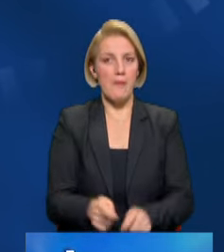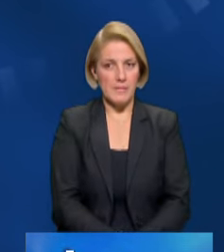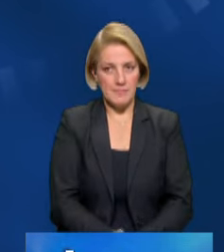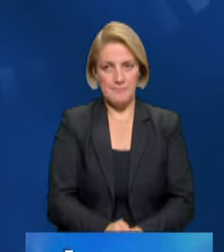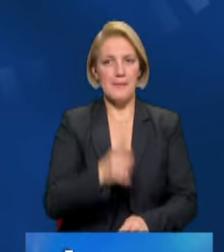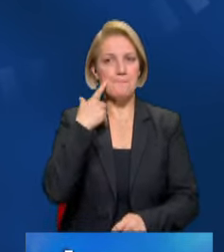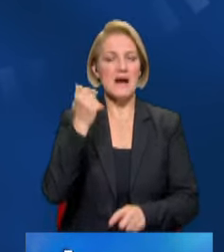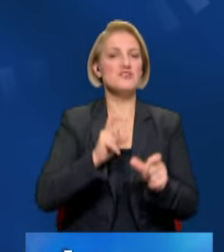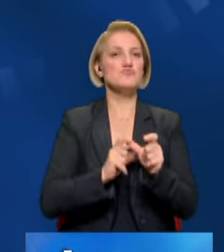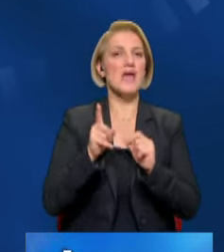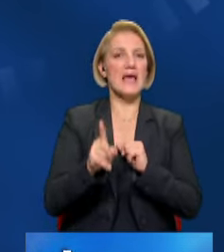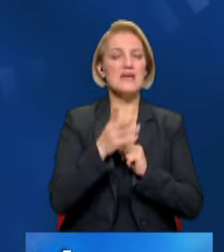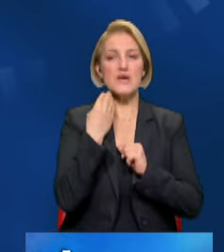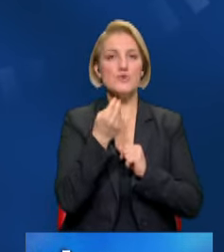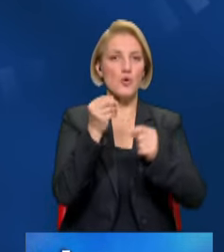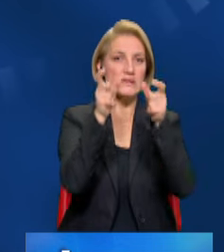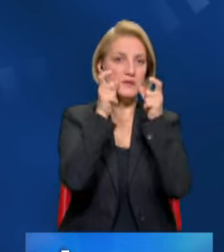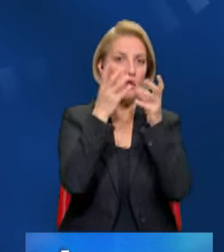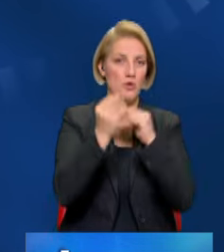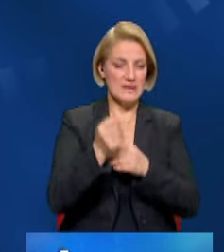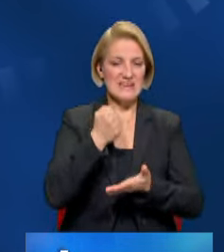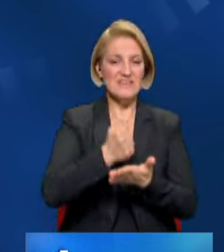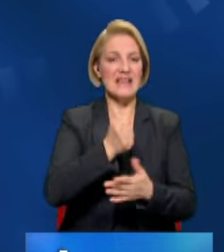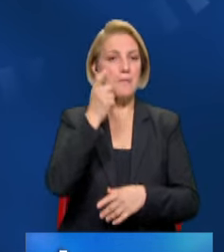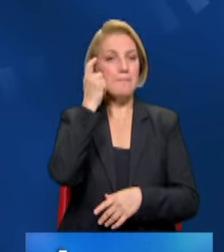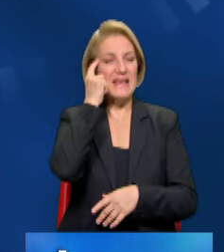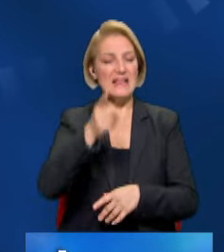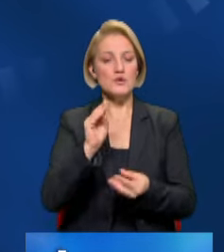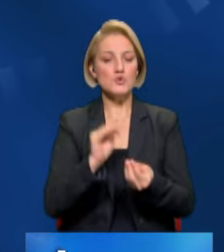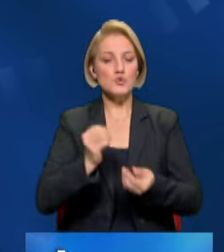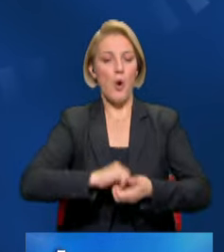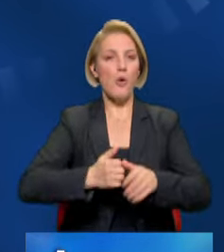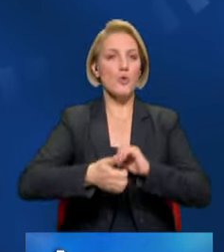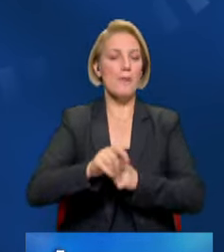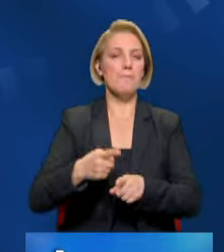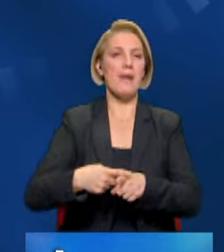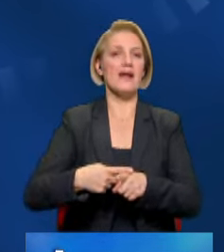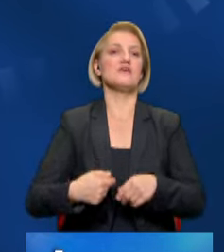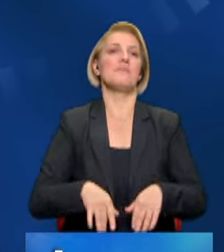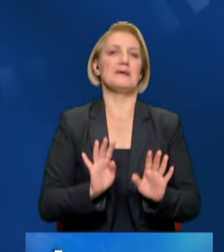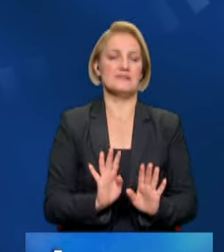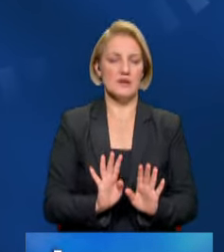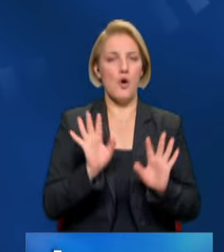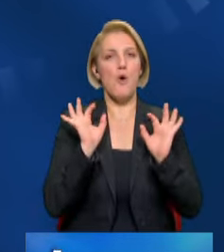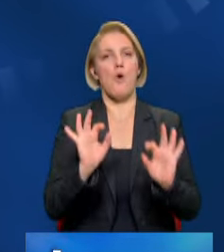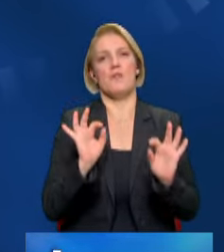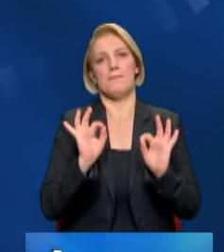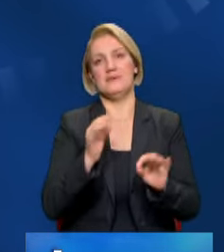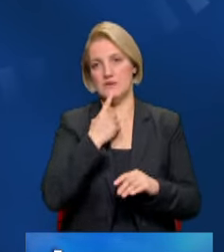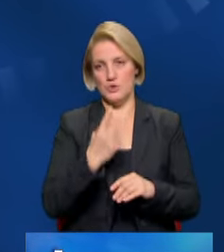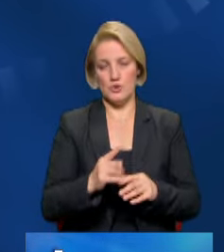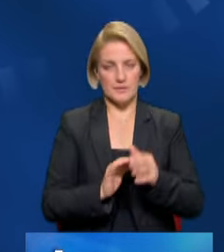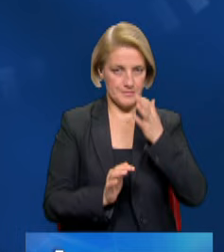Şimşek, gençlerimizin çok dikkatli olması, finansal bilgilerini suç örgütleriyle paylaşmaması önem taşıyor